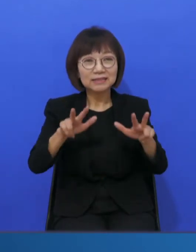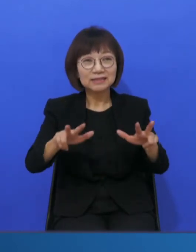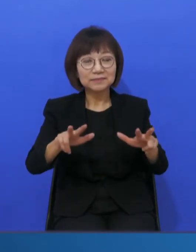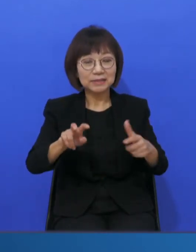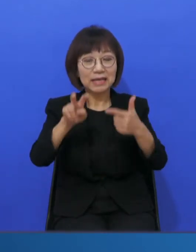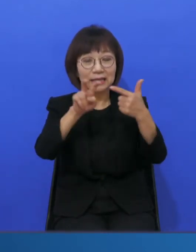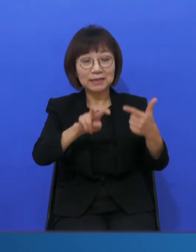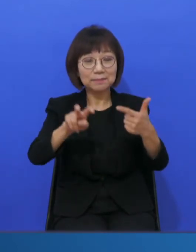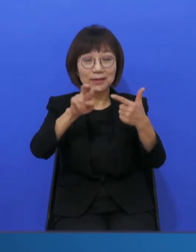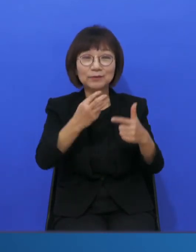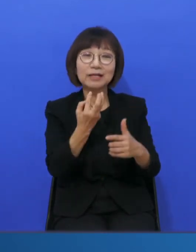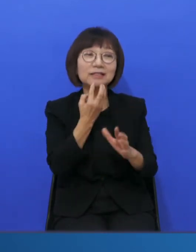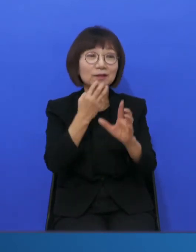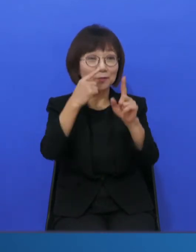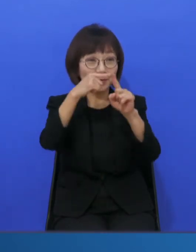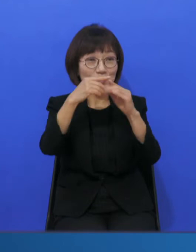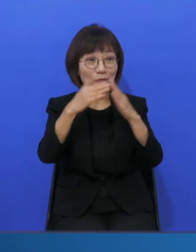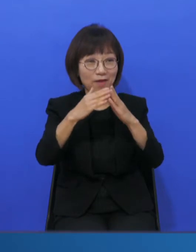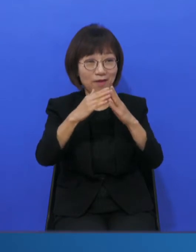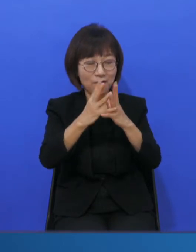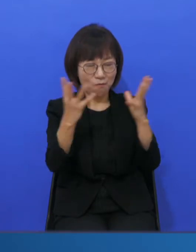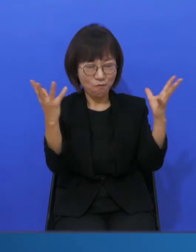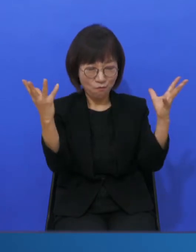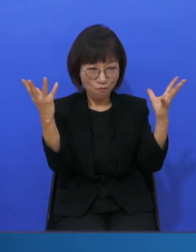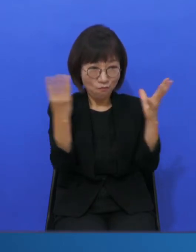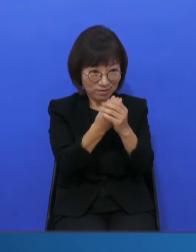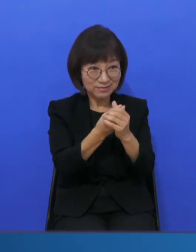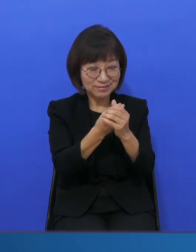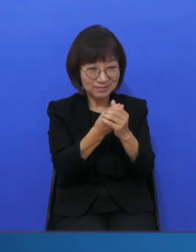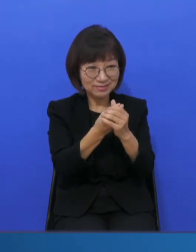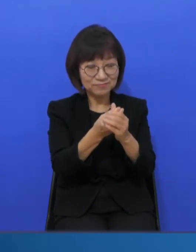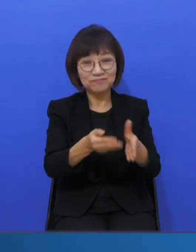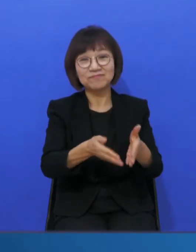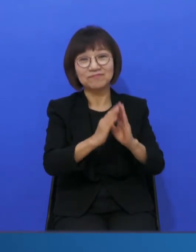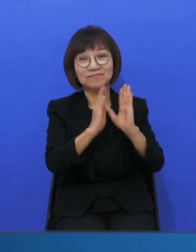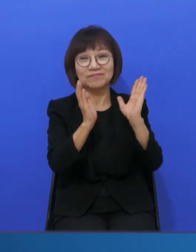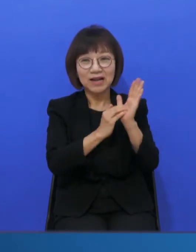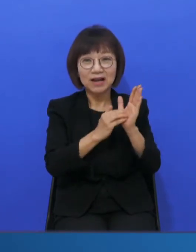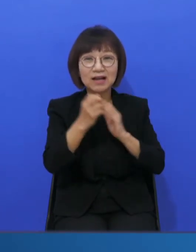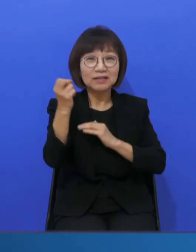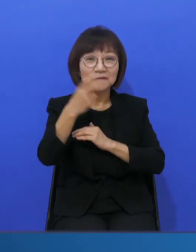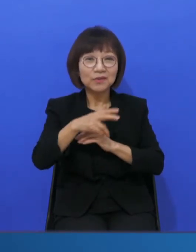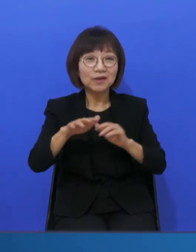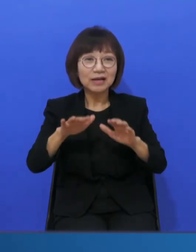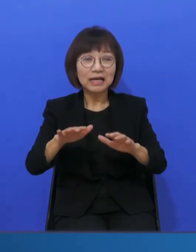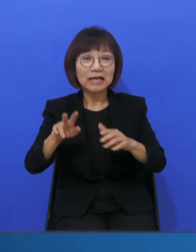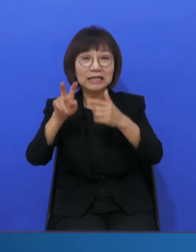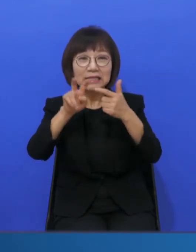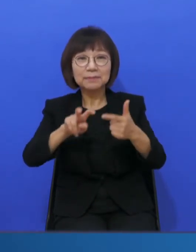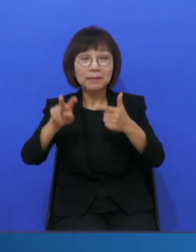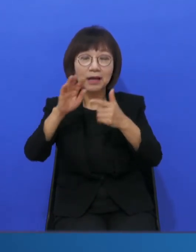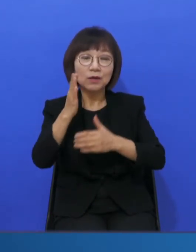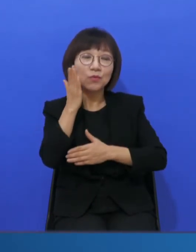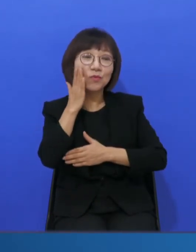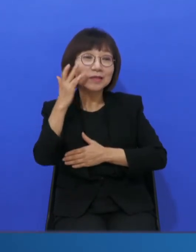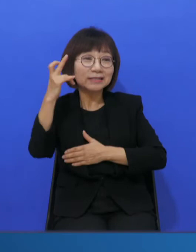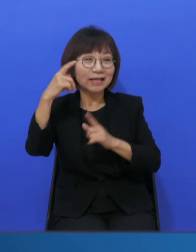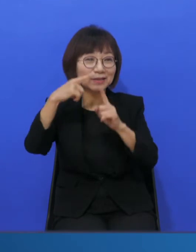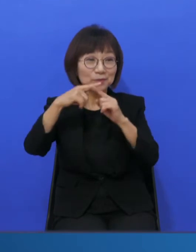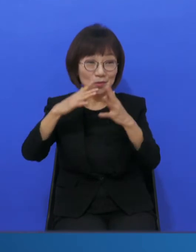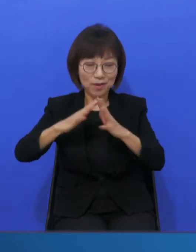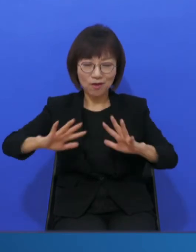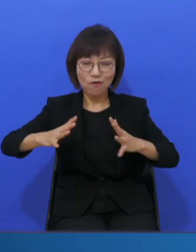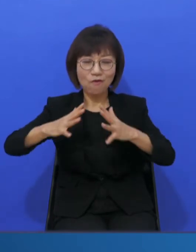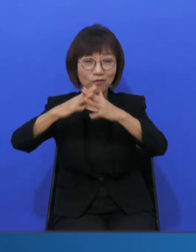거의 완성됐죠. We have come to completion of the church constructions of Emmanuel Soul Church. 또 우리 임마누엘 울산 시작합니다. And